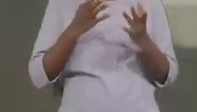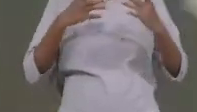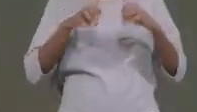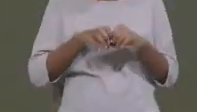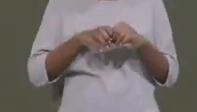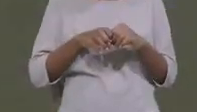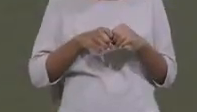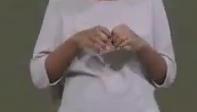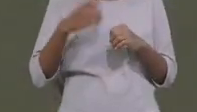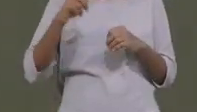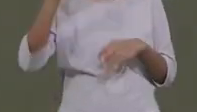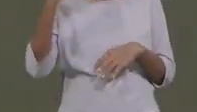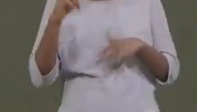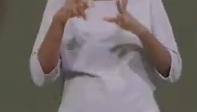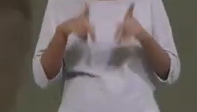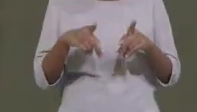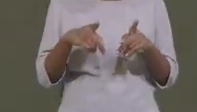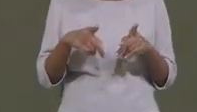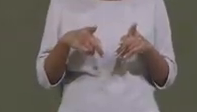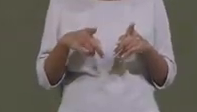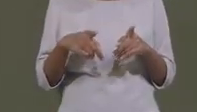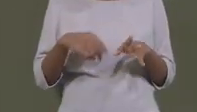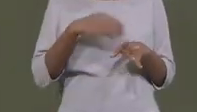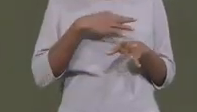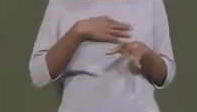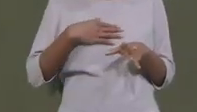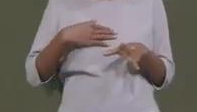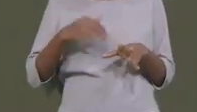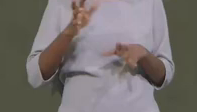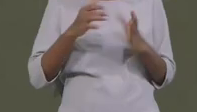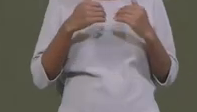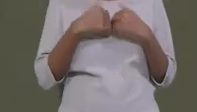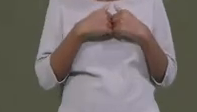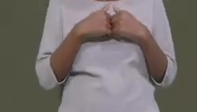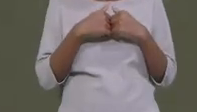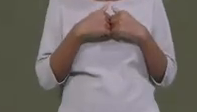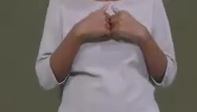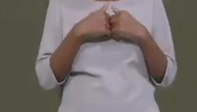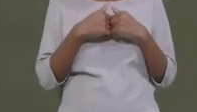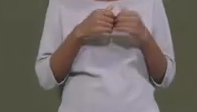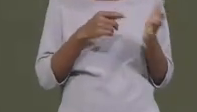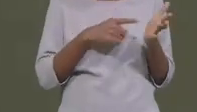parfois, même une seule personne, et semble